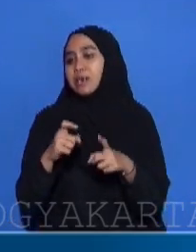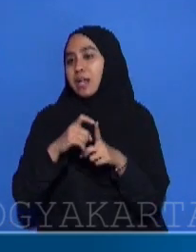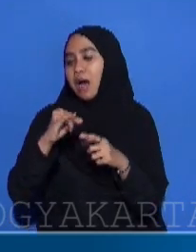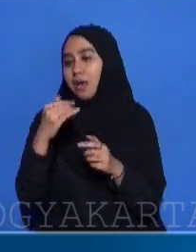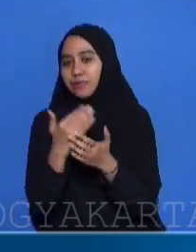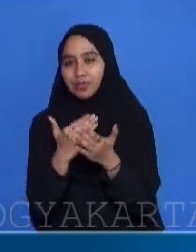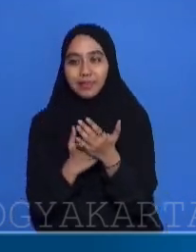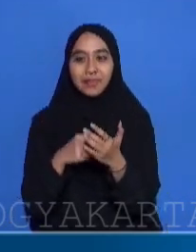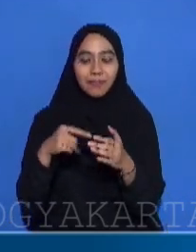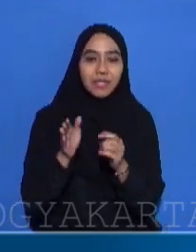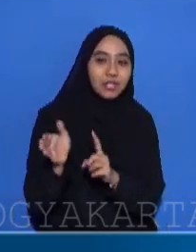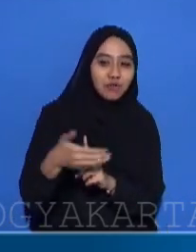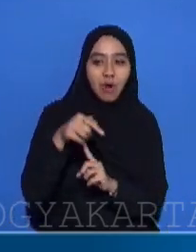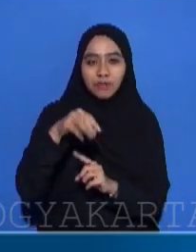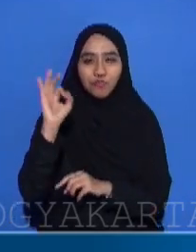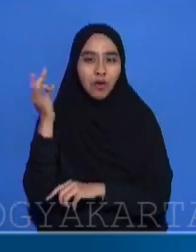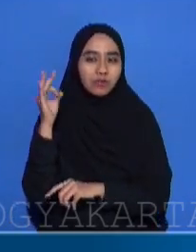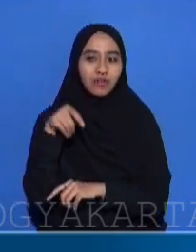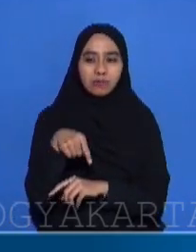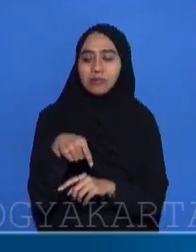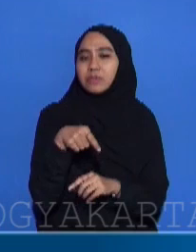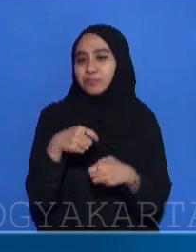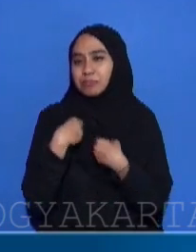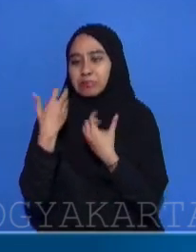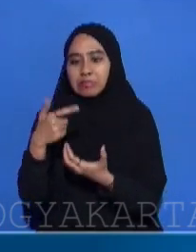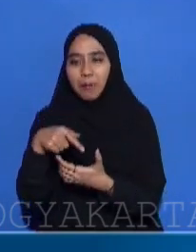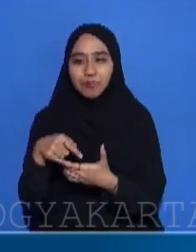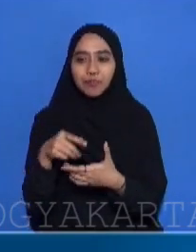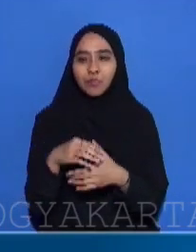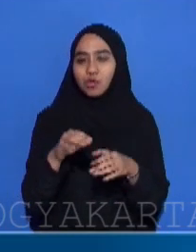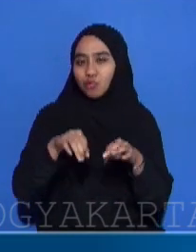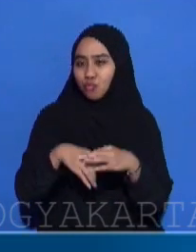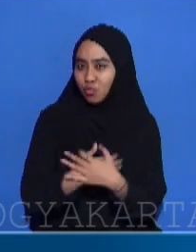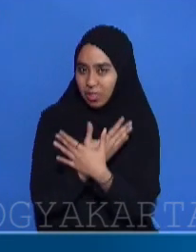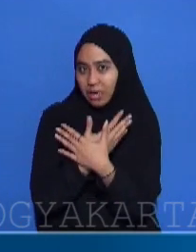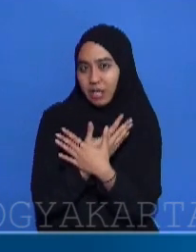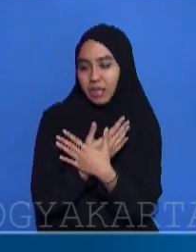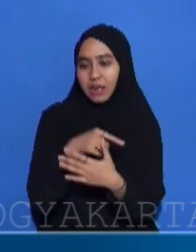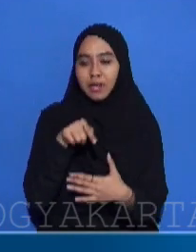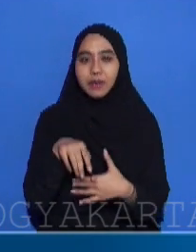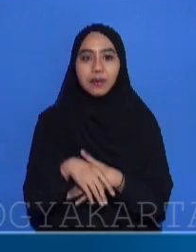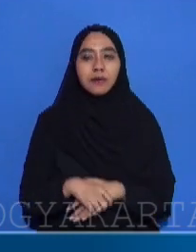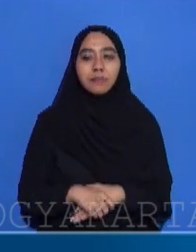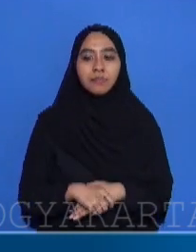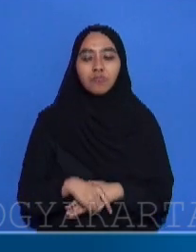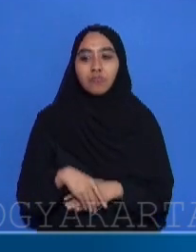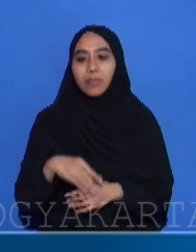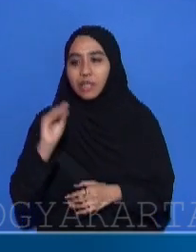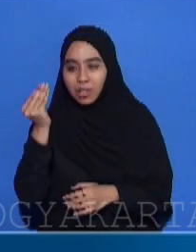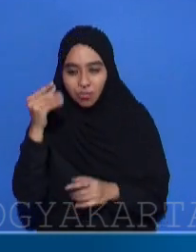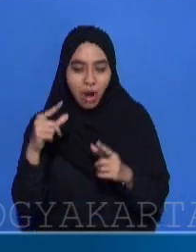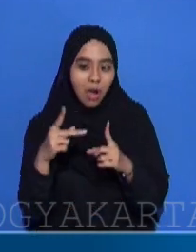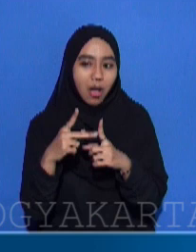fakultas ekonomi dan bisnis Islam Universitas Islam Negeri Sunan Kalijaga Yogyakarta ketua ASC 2023 Ahmad nurdani